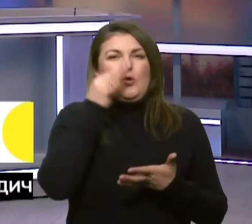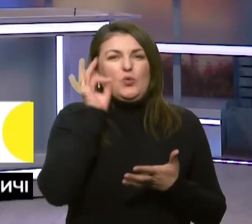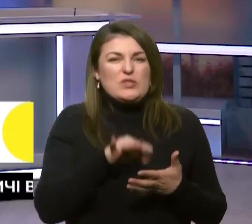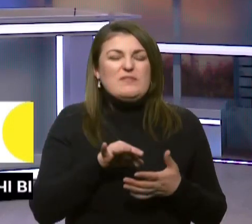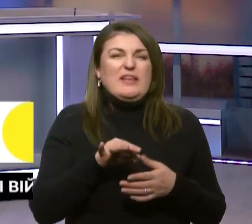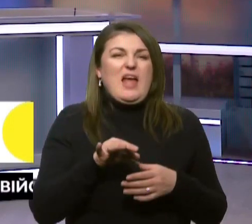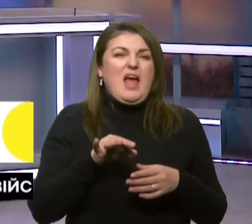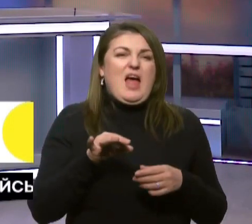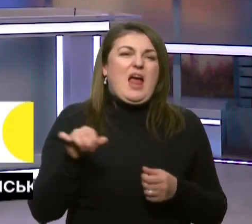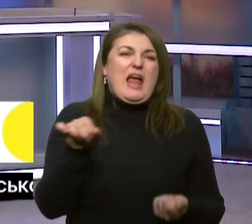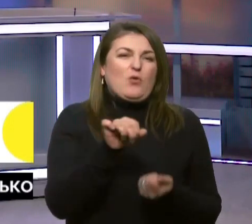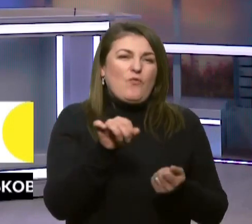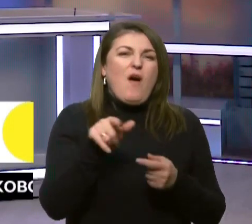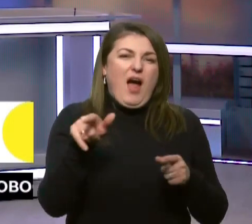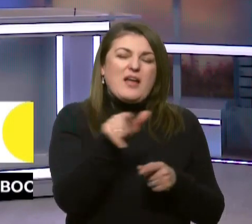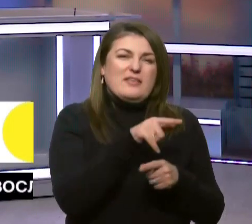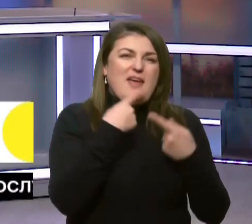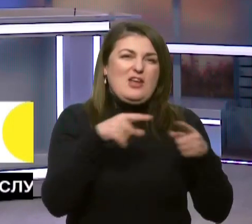керування іншими винищувачами?